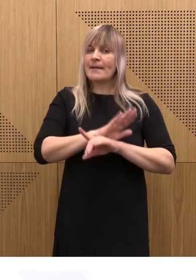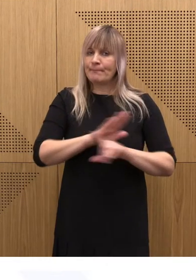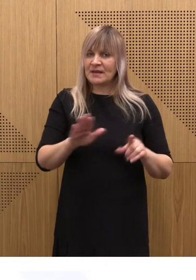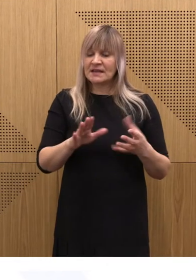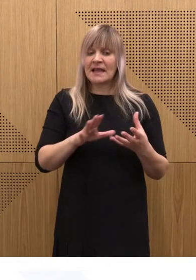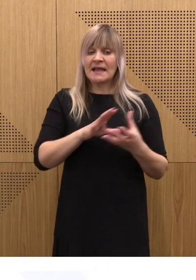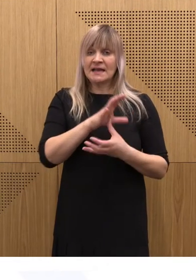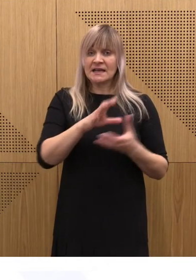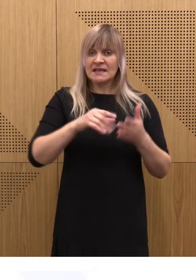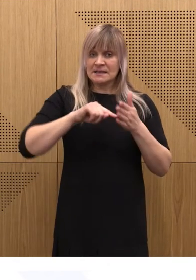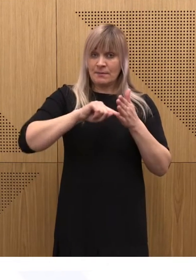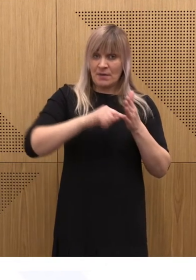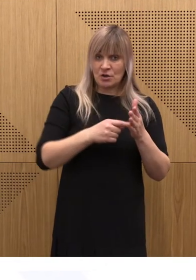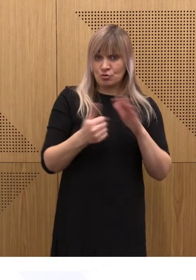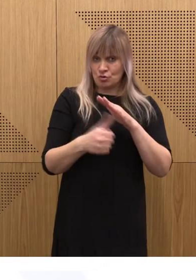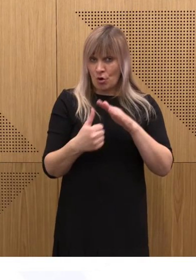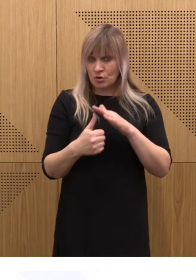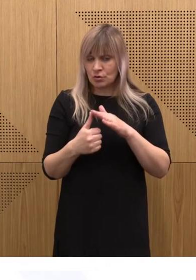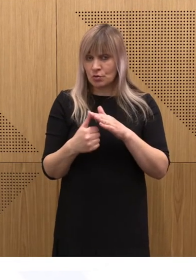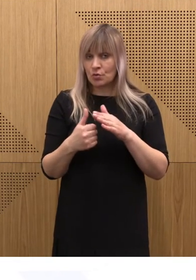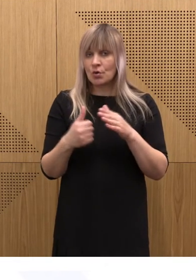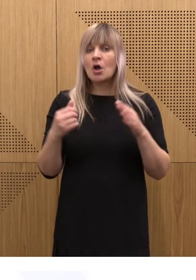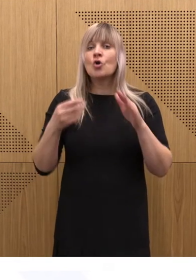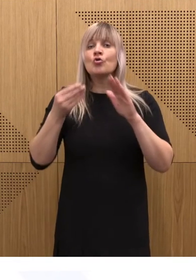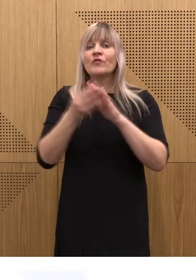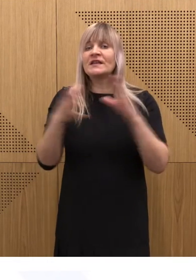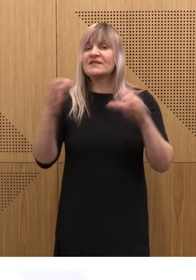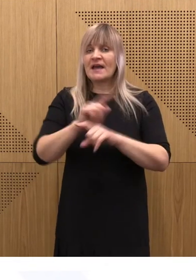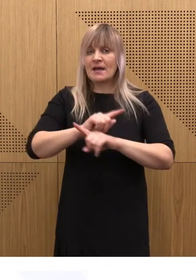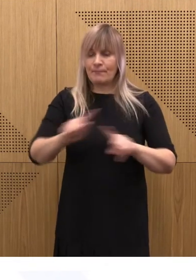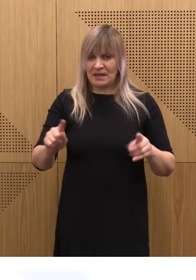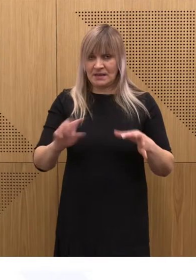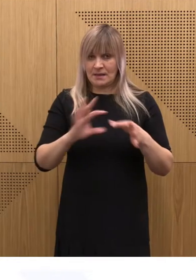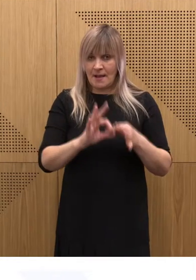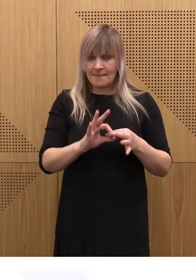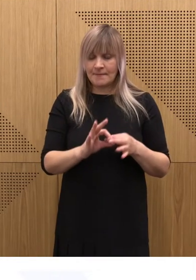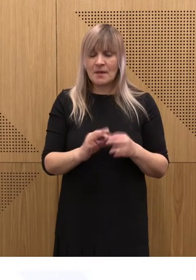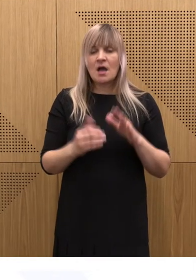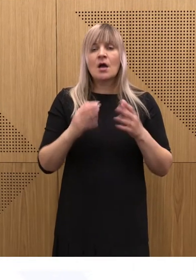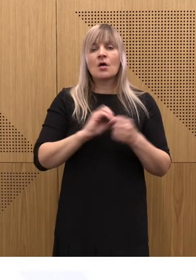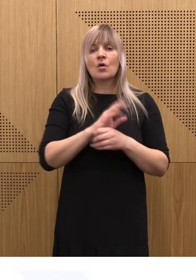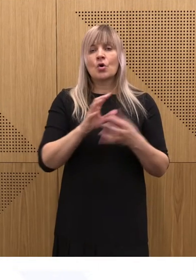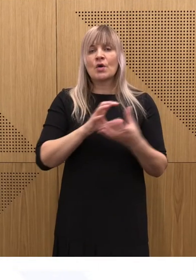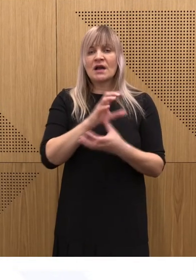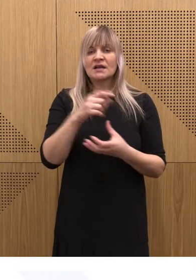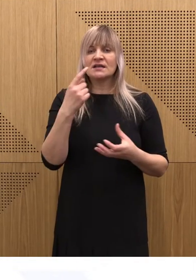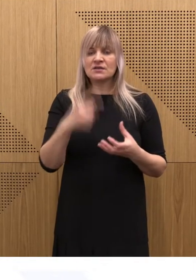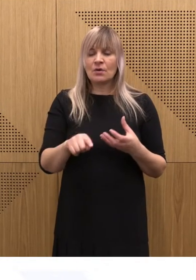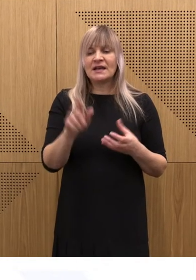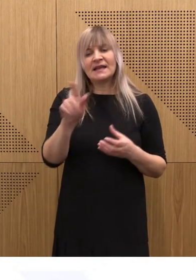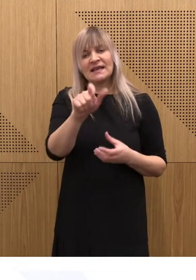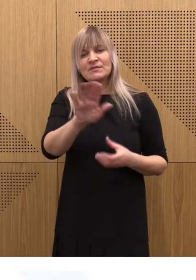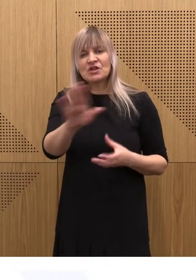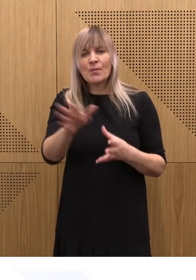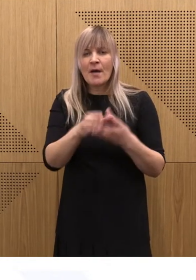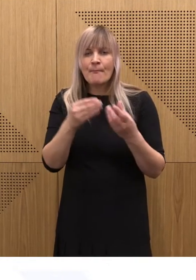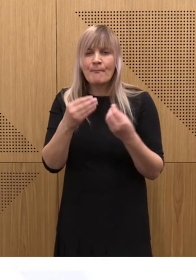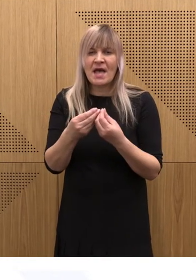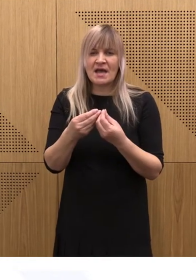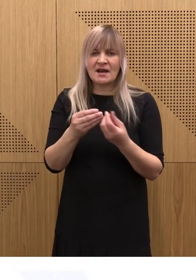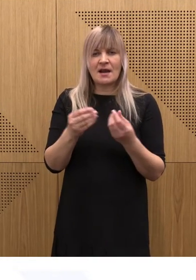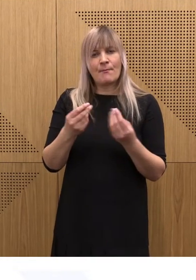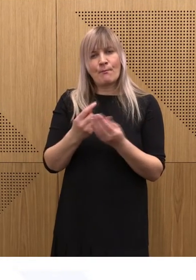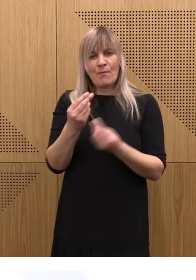enam kriisiaegse töötuse tõttu. Koronakriis on väga paljude perede majanduslikku hakkamasaamist löögi alla